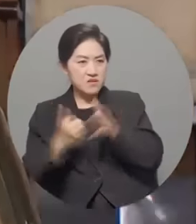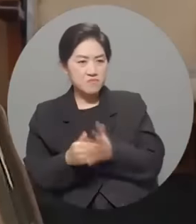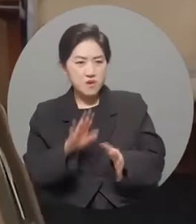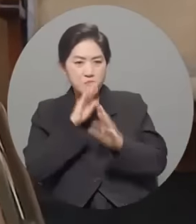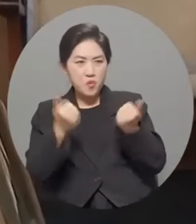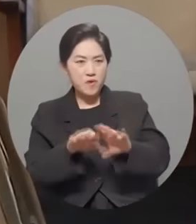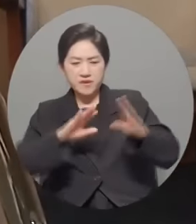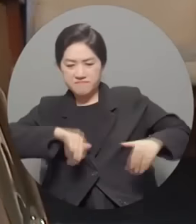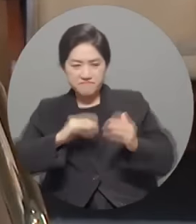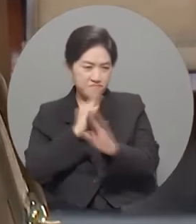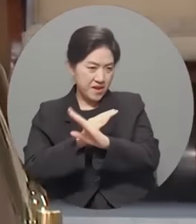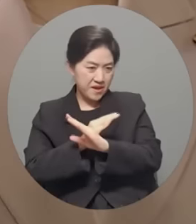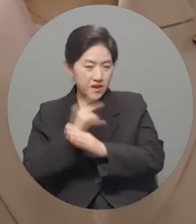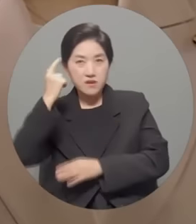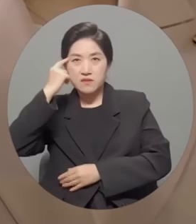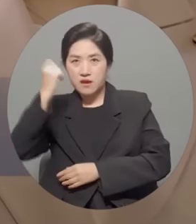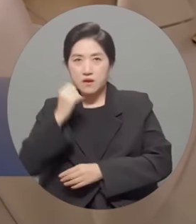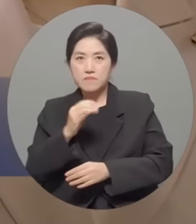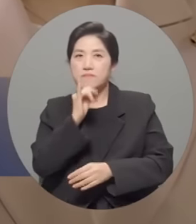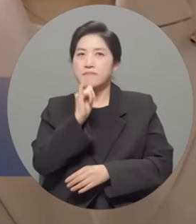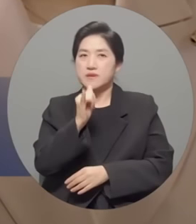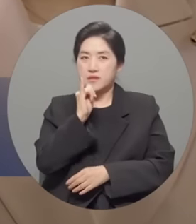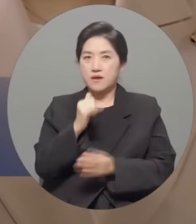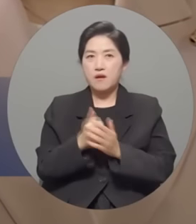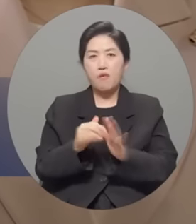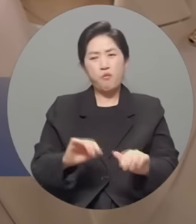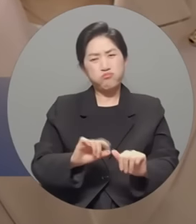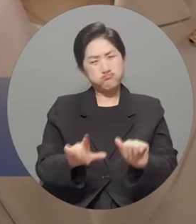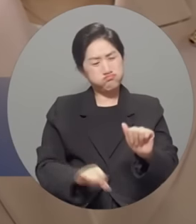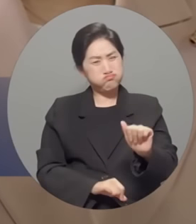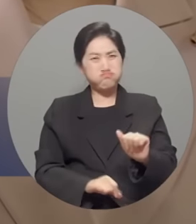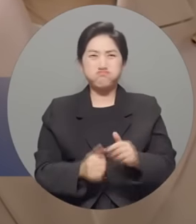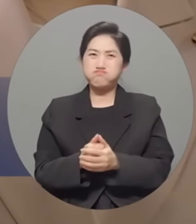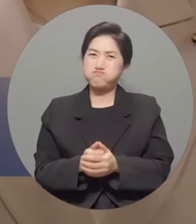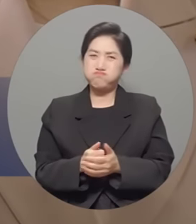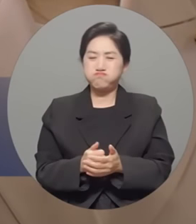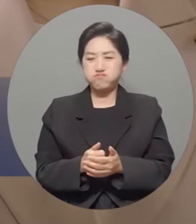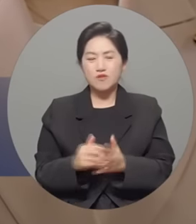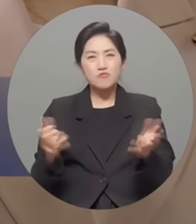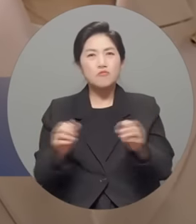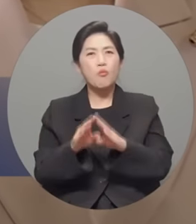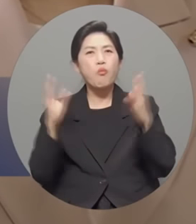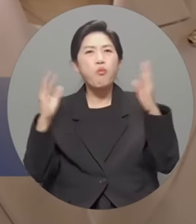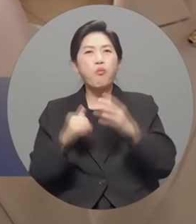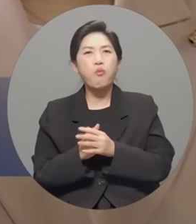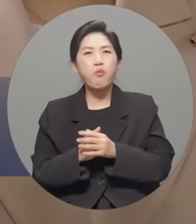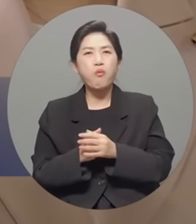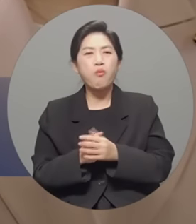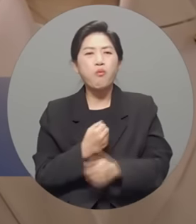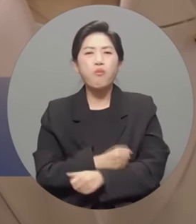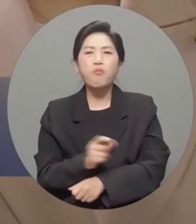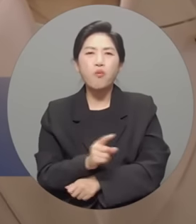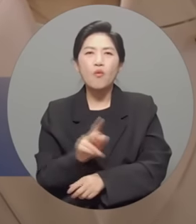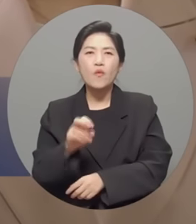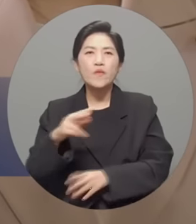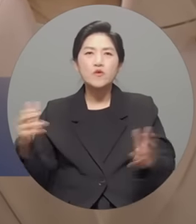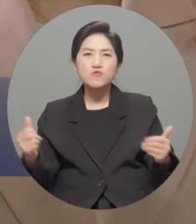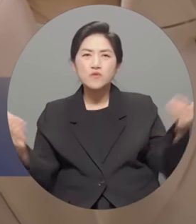움직임도 나오고 있습니다. 굳이 5월 국회를 열어서 21대 국회 마지막까지